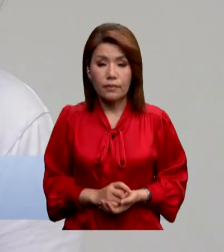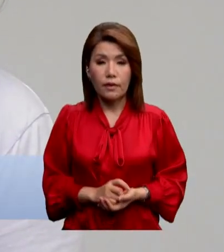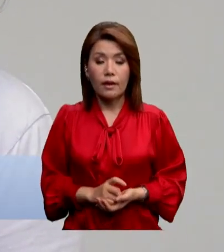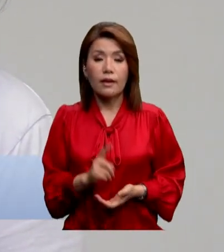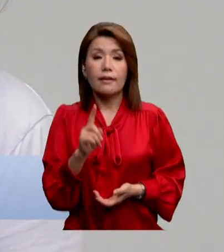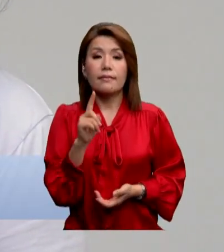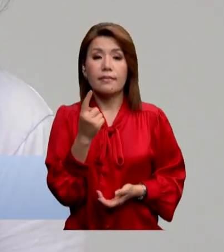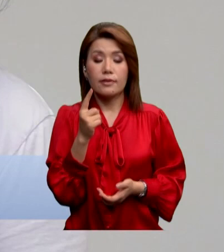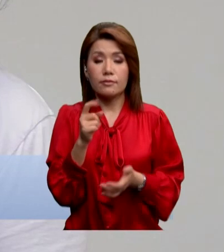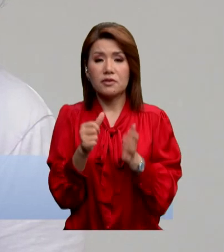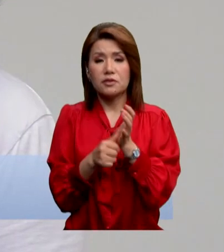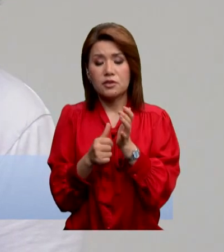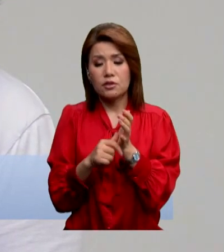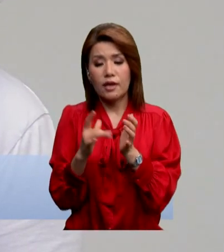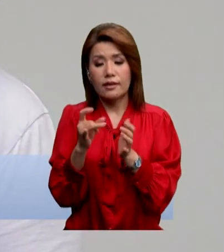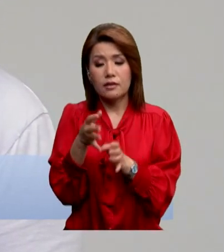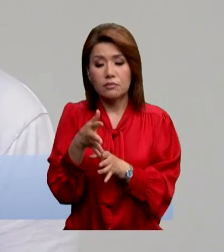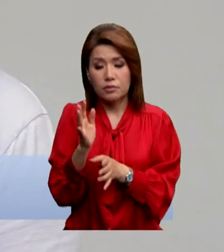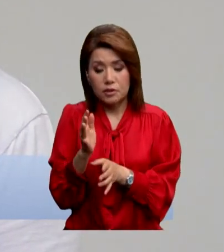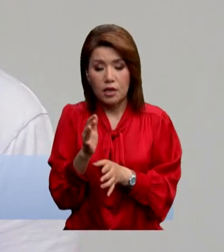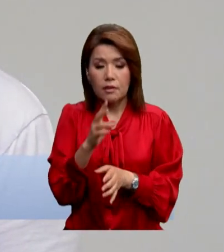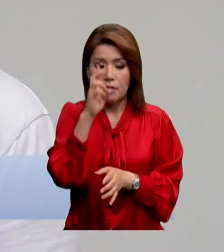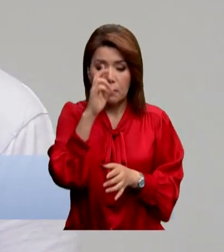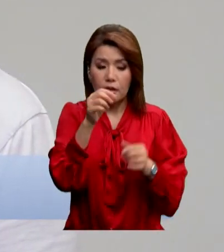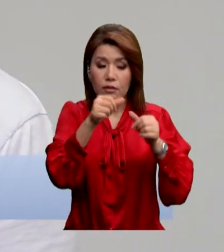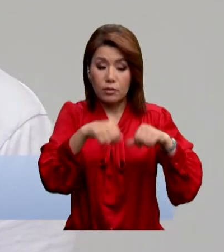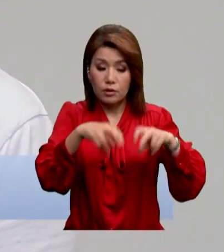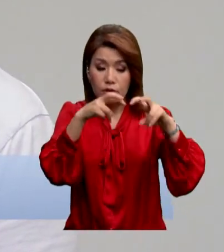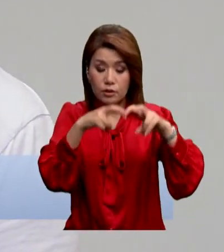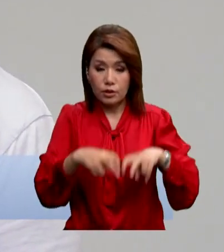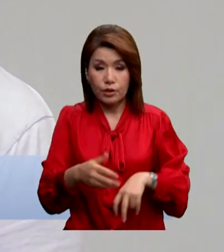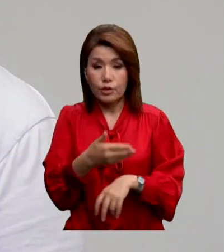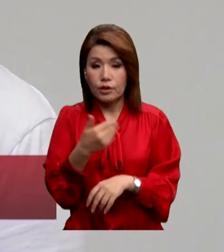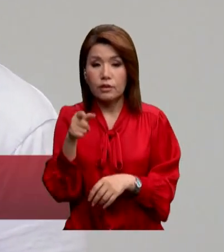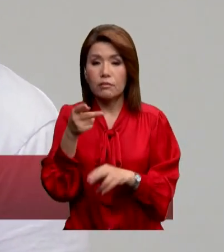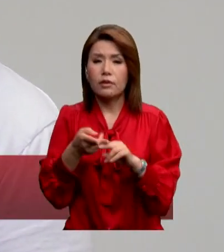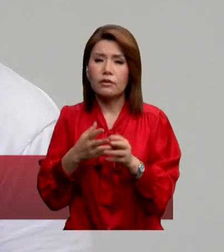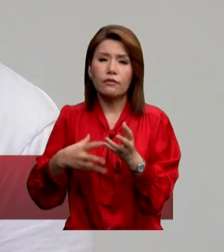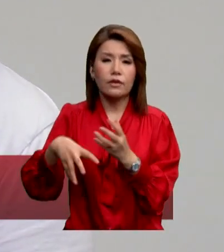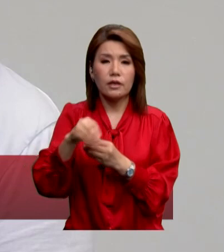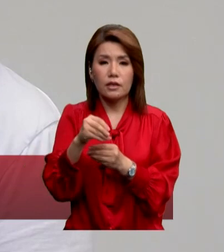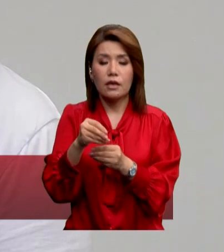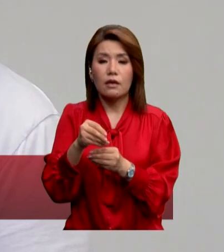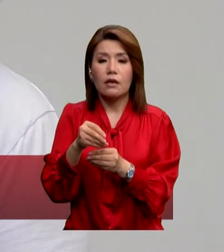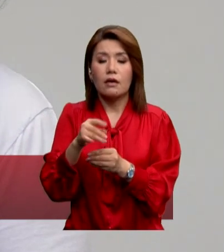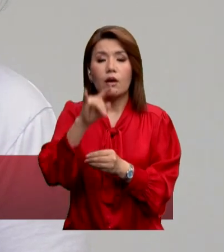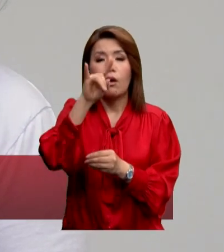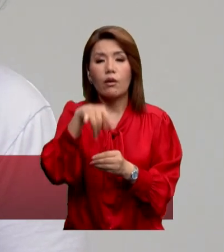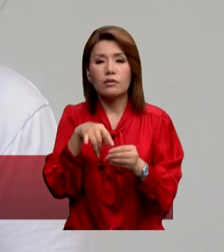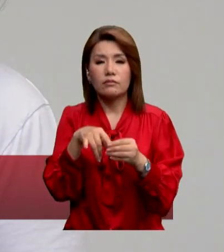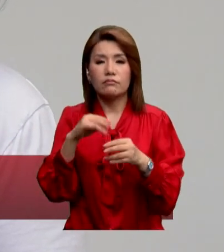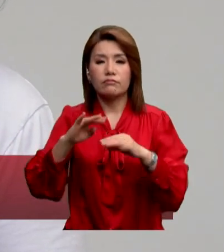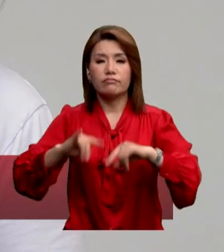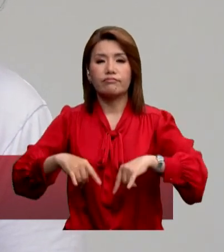6 қабатты үй салынып атыр, мемлекеттік сараптама жоқ дегеннен кейін 6-шы қабаттағы бүкіл терезелерді кірпішпен қалай салды.